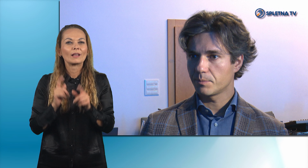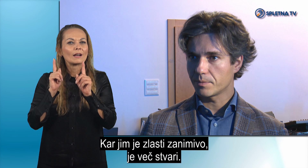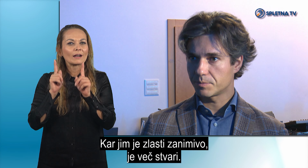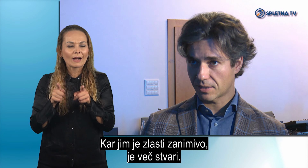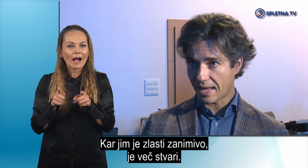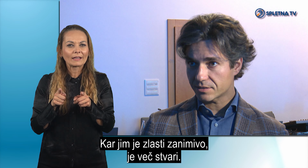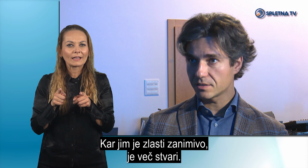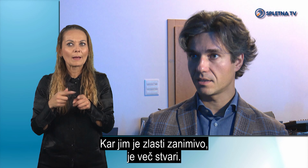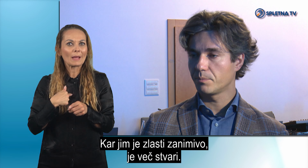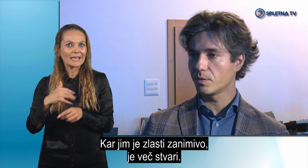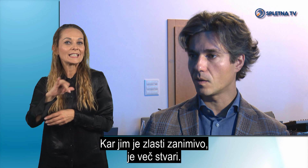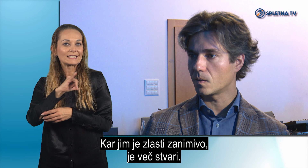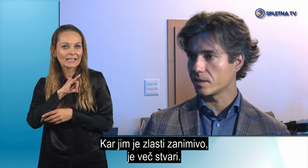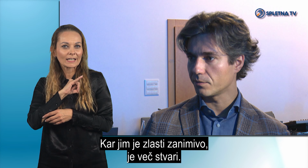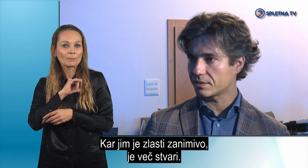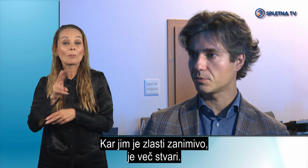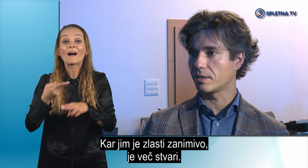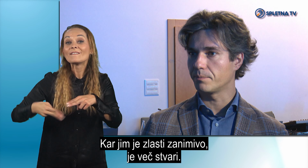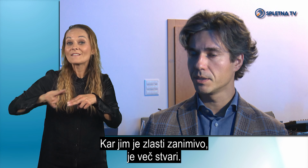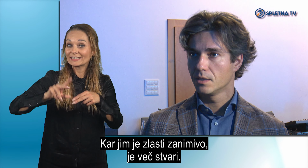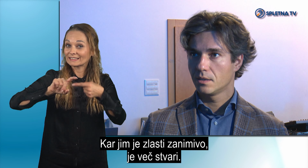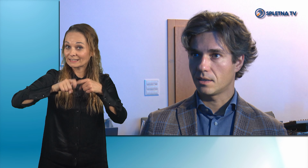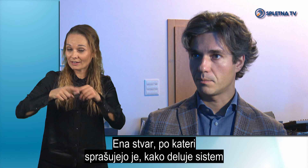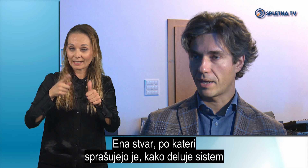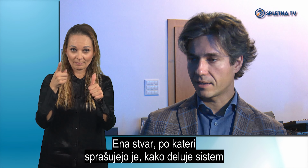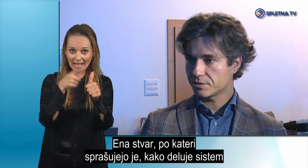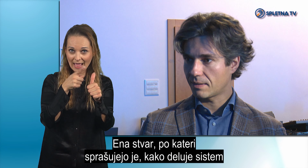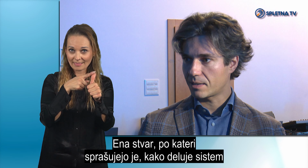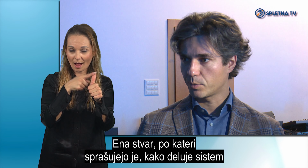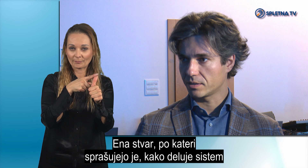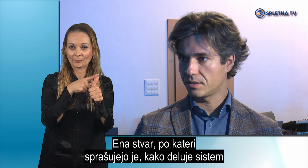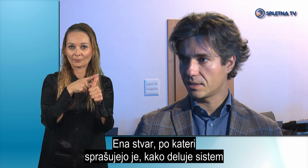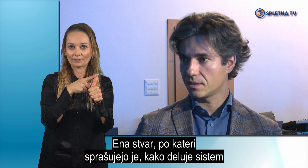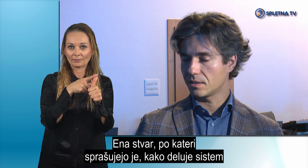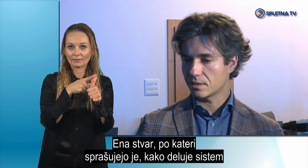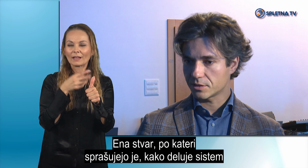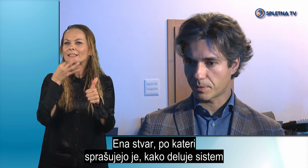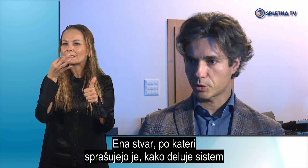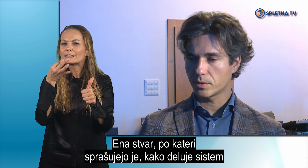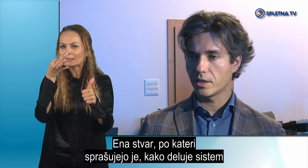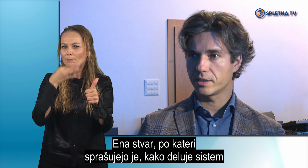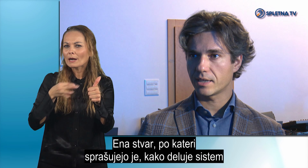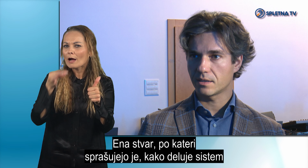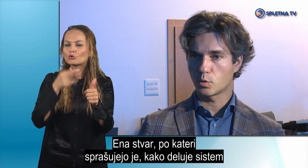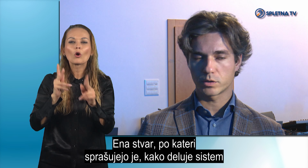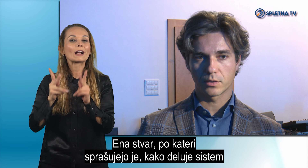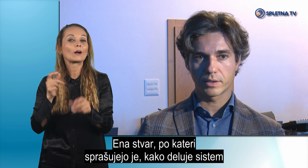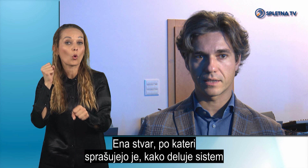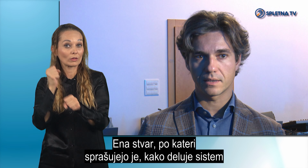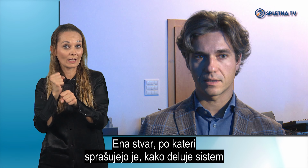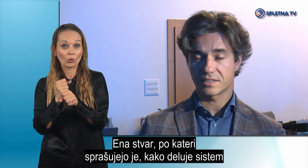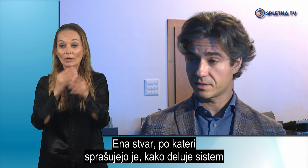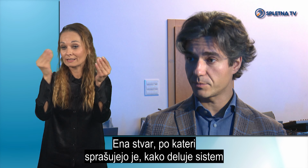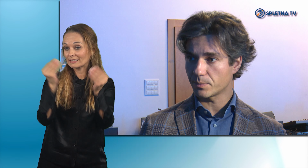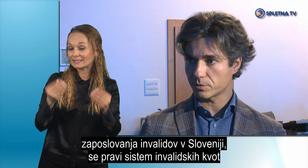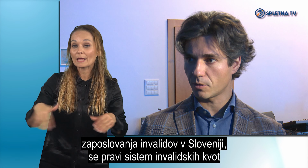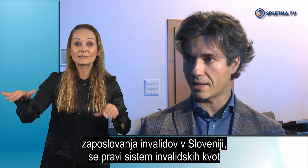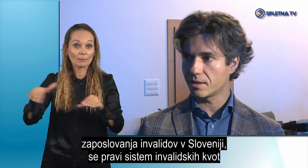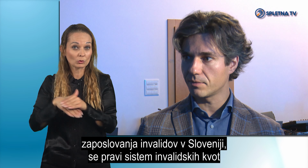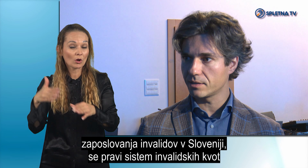Kar jim je zlasti zanimivo, je več stvari. Ena stvar, po kateri sprašujejo, je, kako deluje